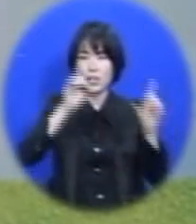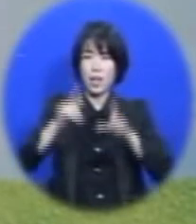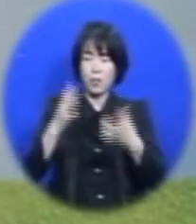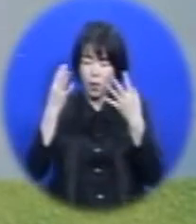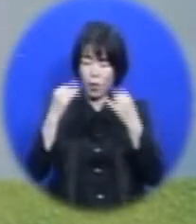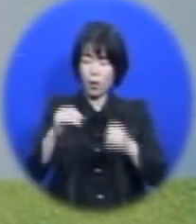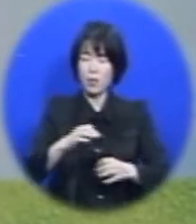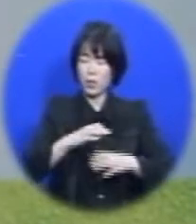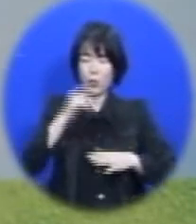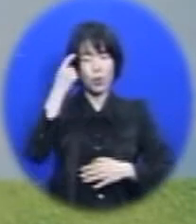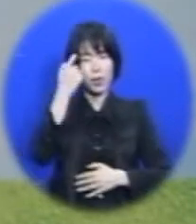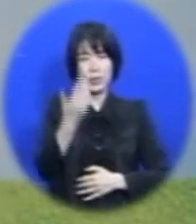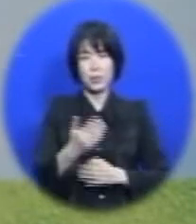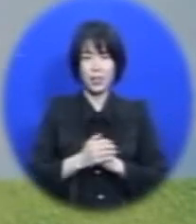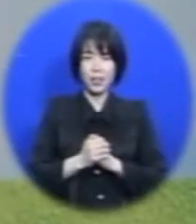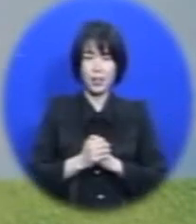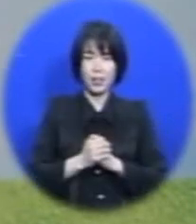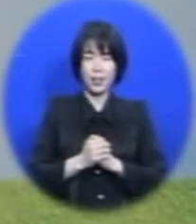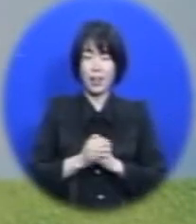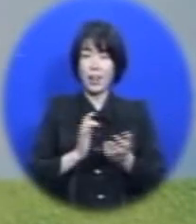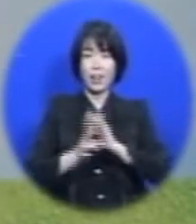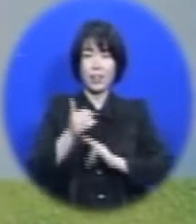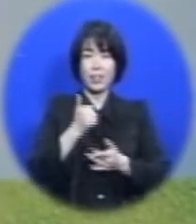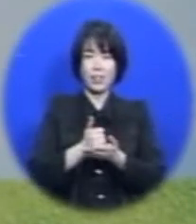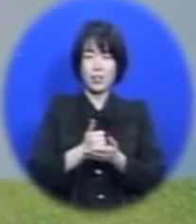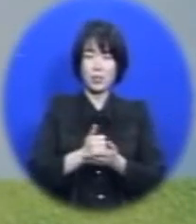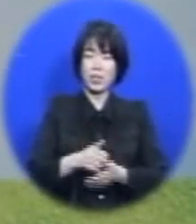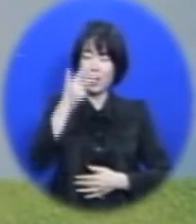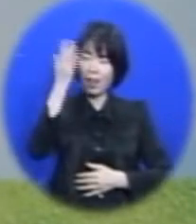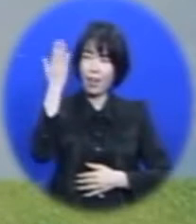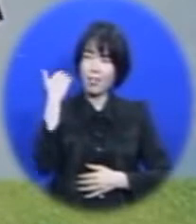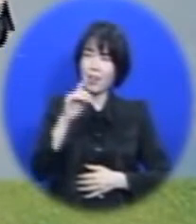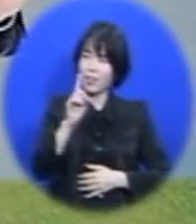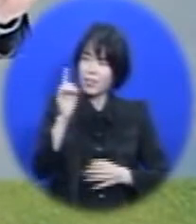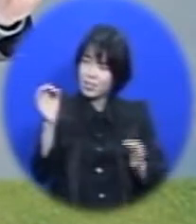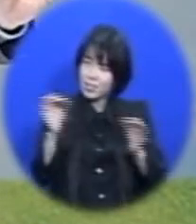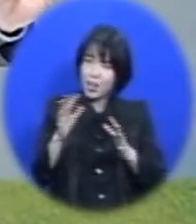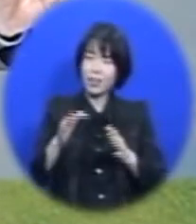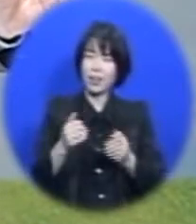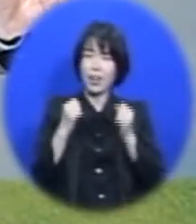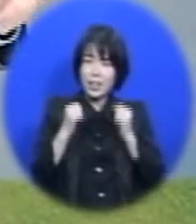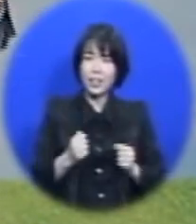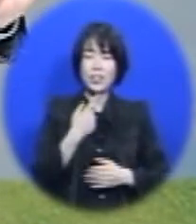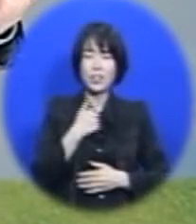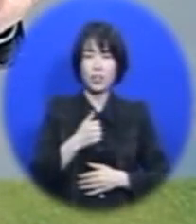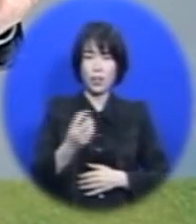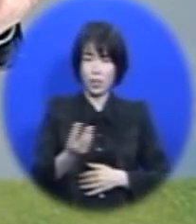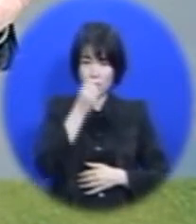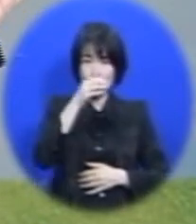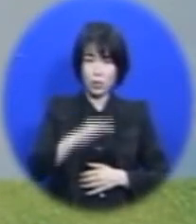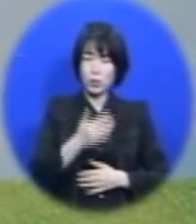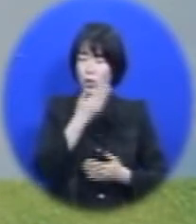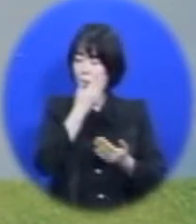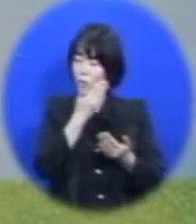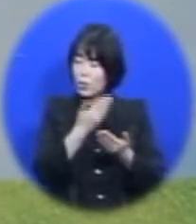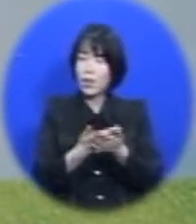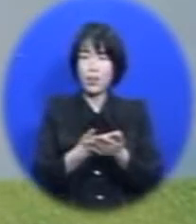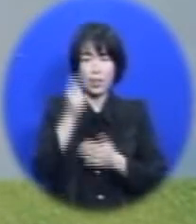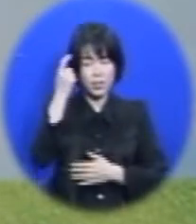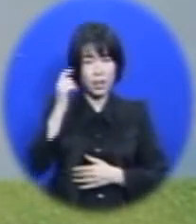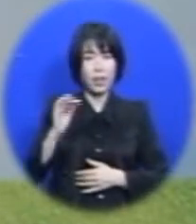놀라워요? 예수님이 한때 계셨던 그 성지도 그렇게 아주 귀하게 생각이 들고